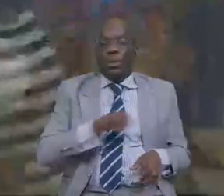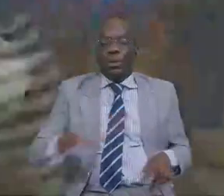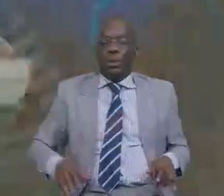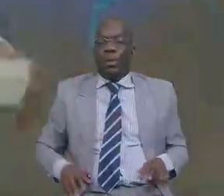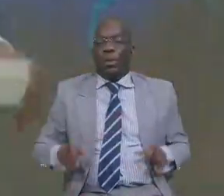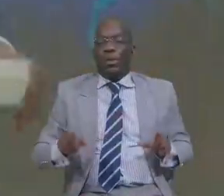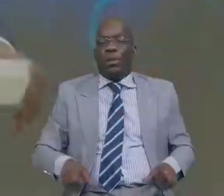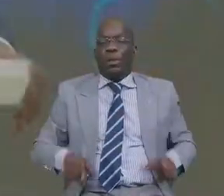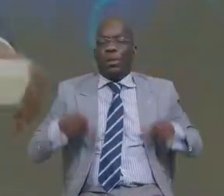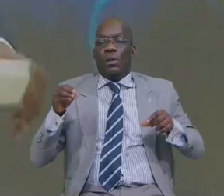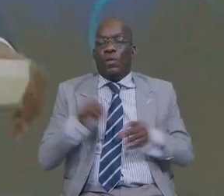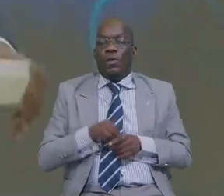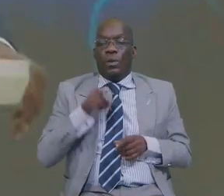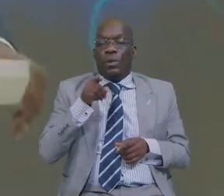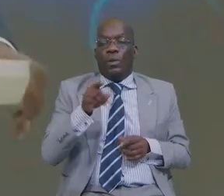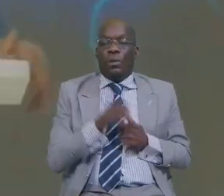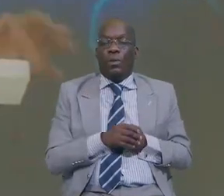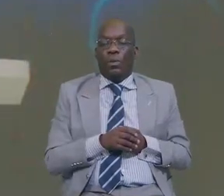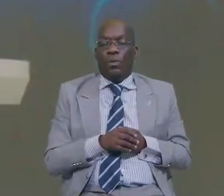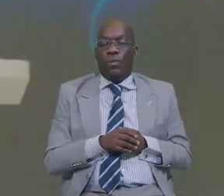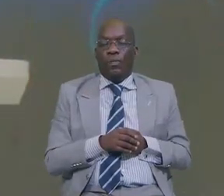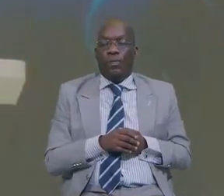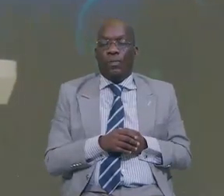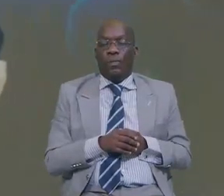Christ habite en vous.